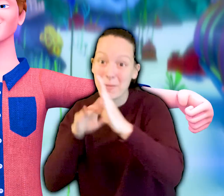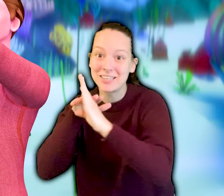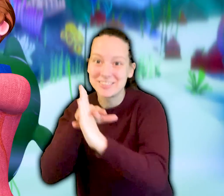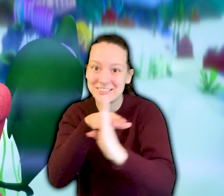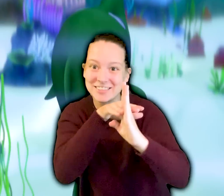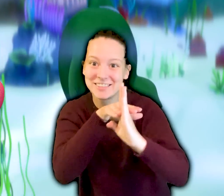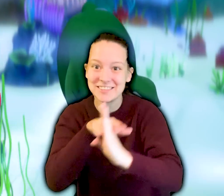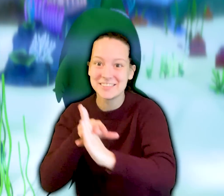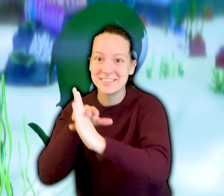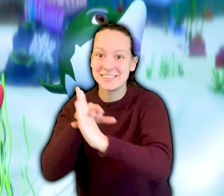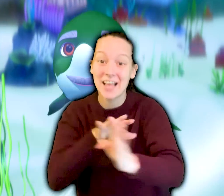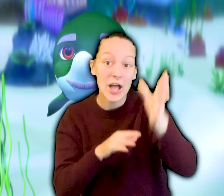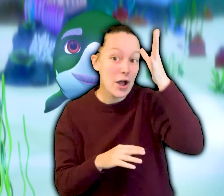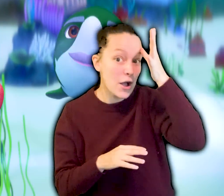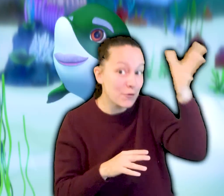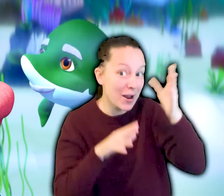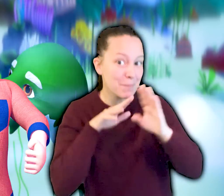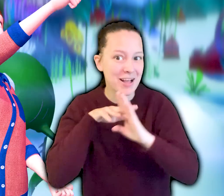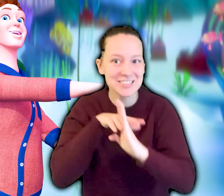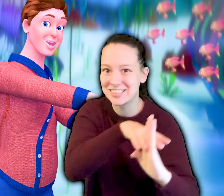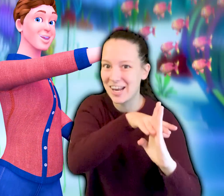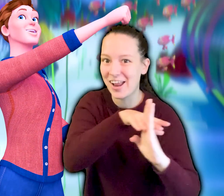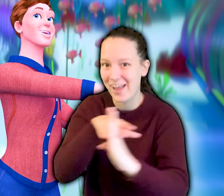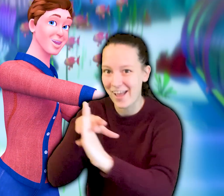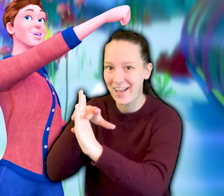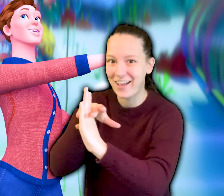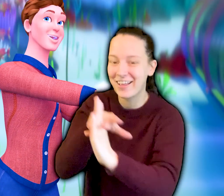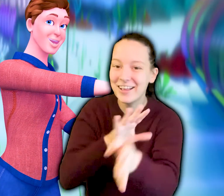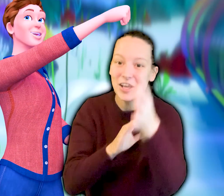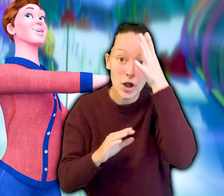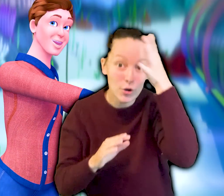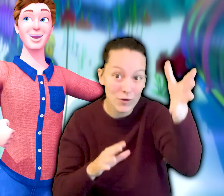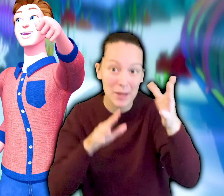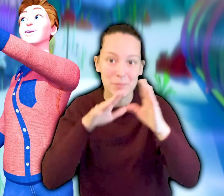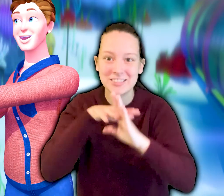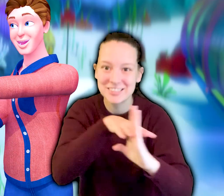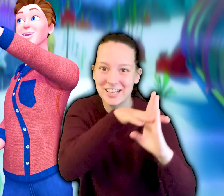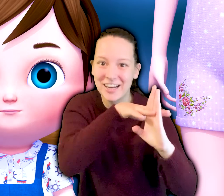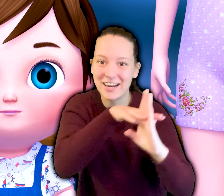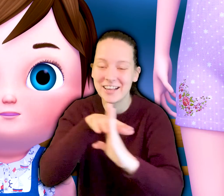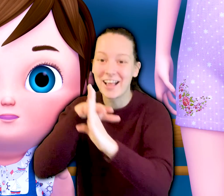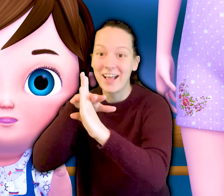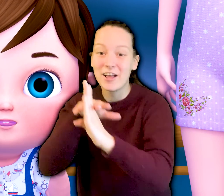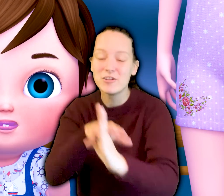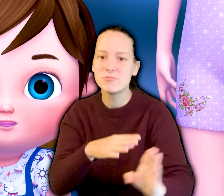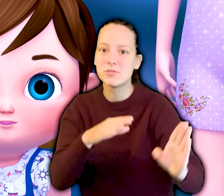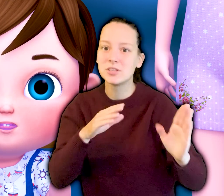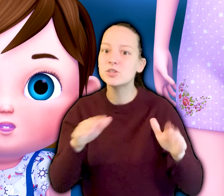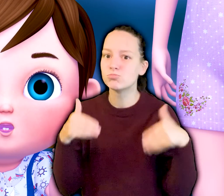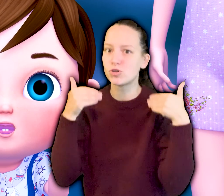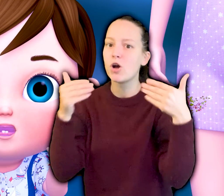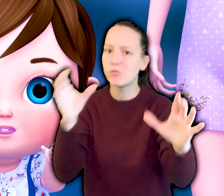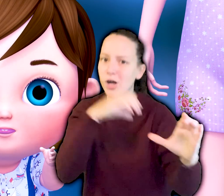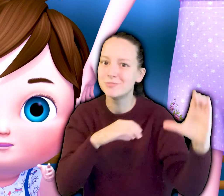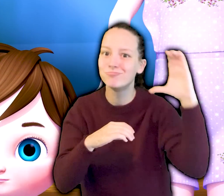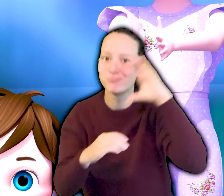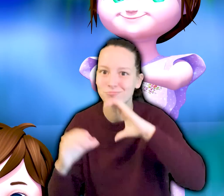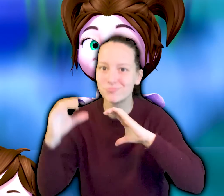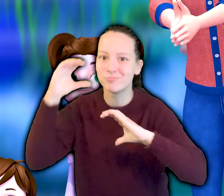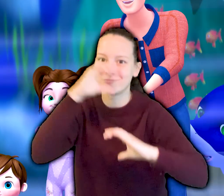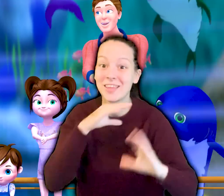おじいザメ、おじいザメ、おじいザメ、みん